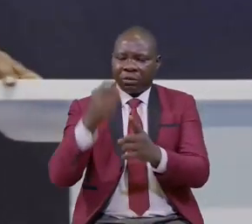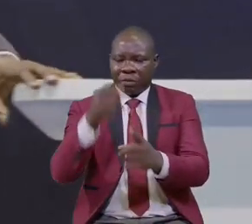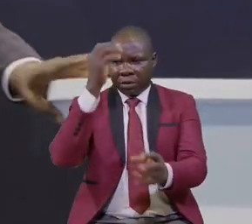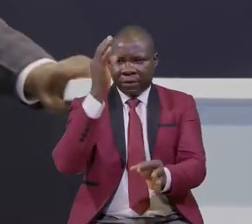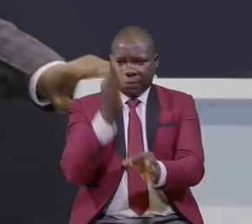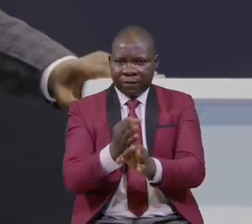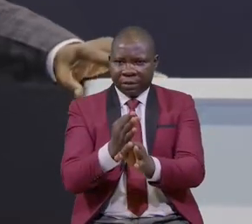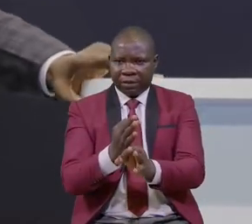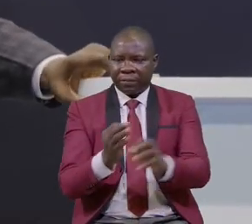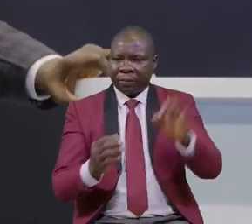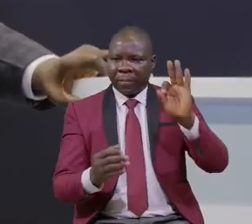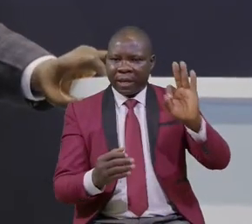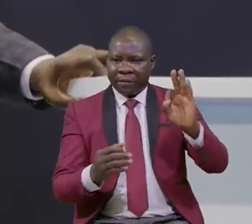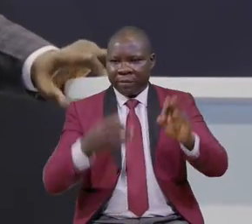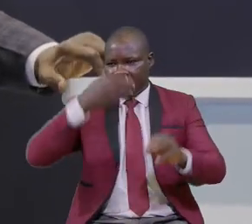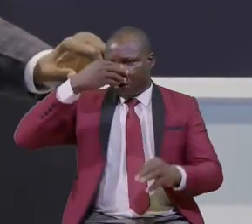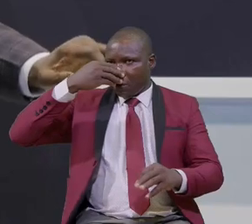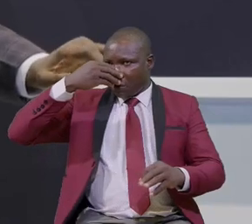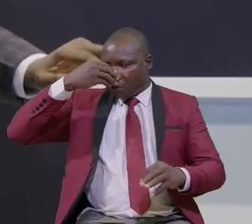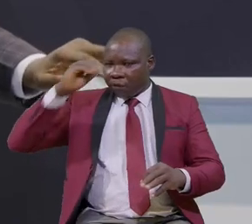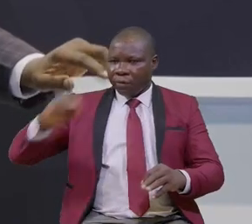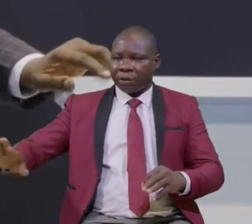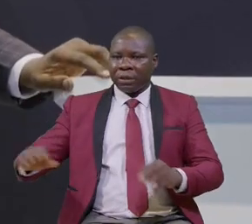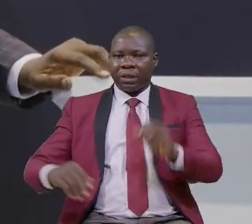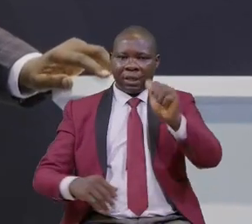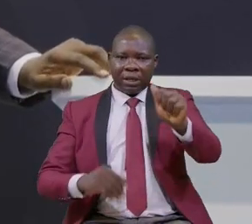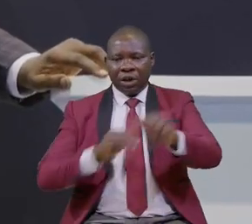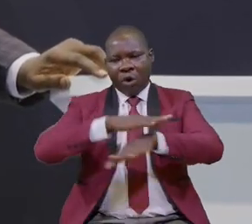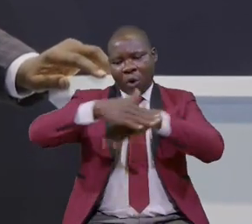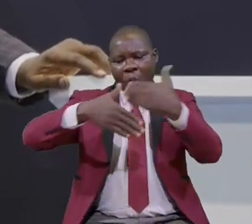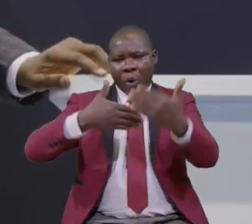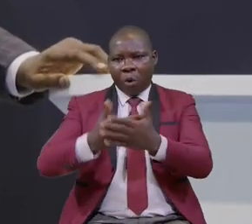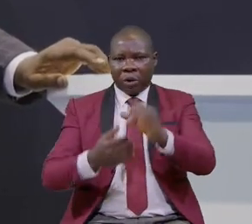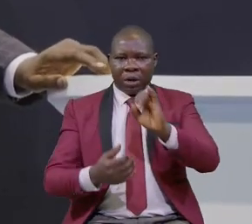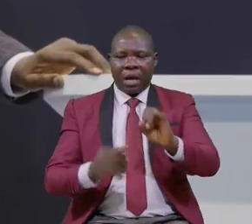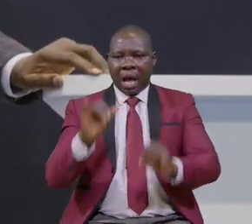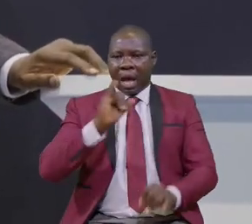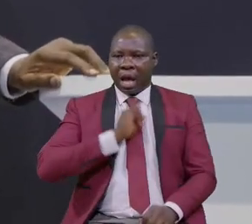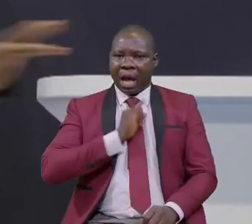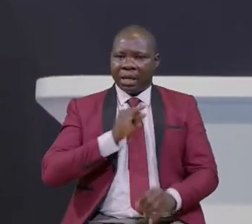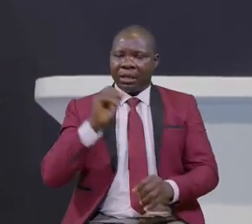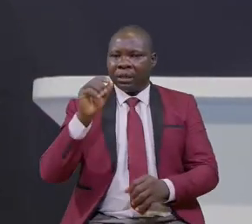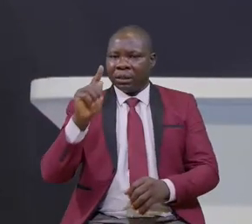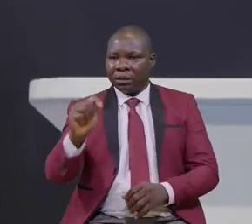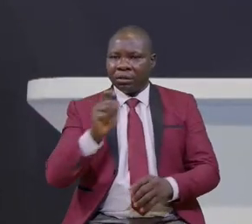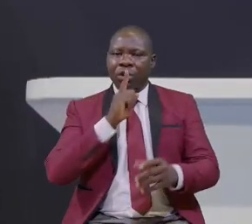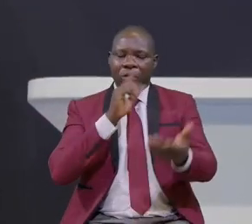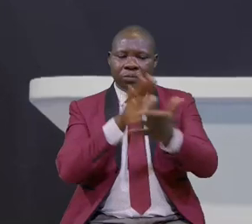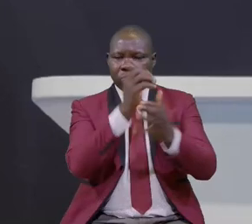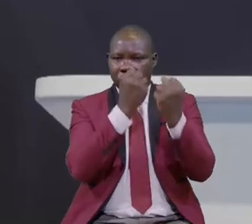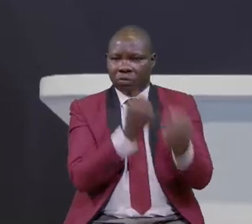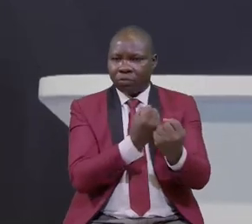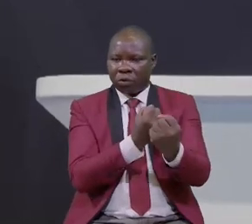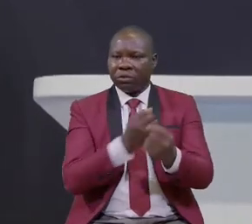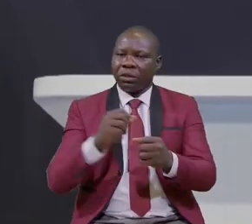quoi? C'est tout abandonné. Je me confie en lui. Et une